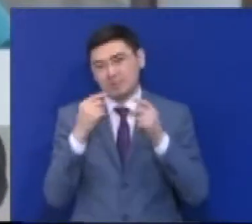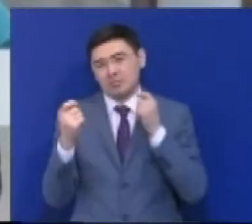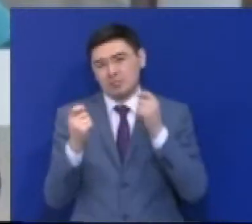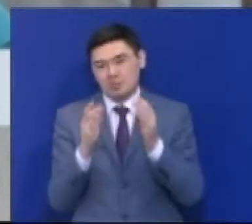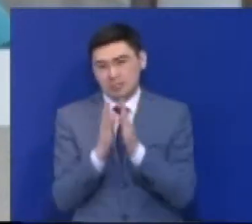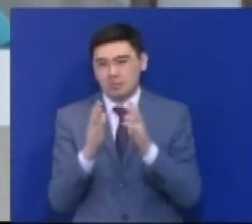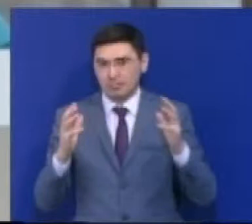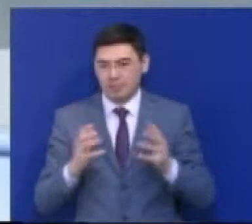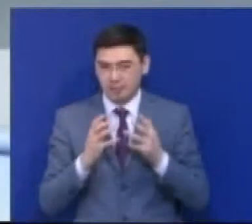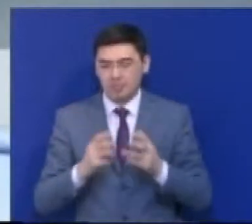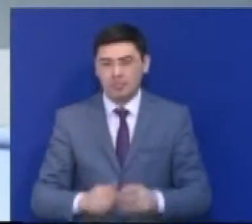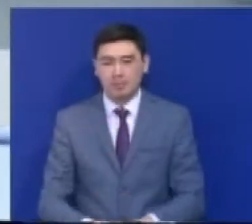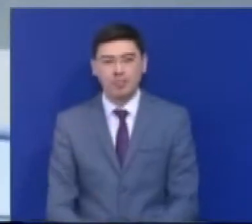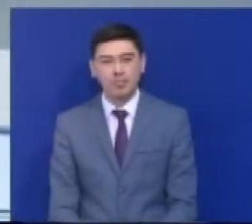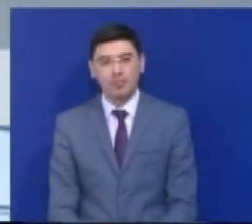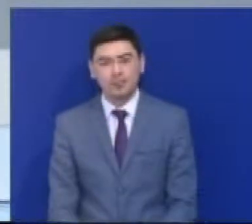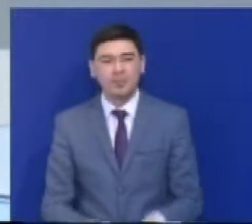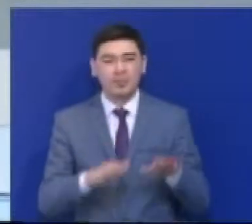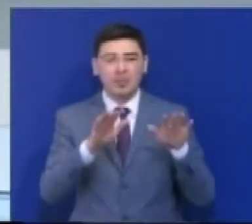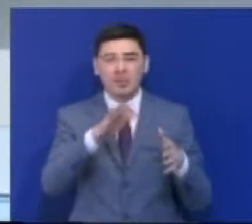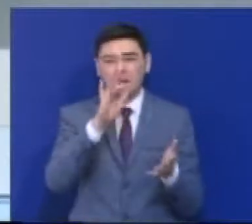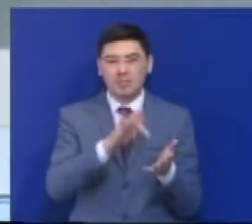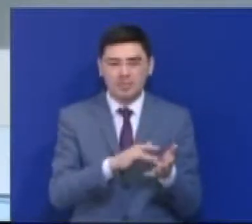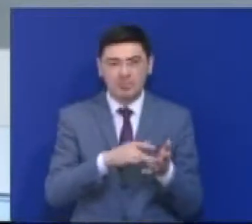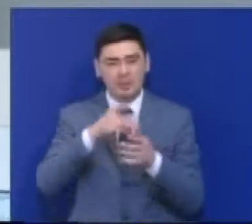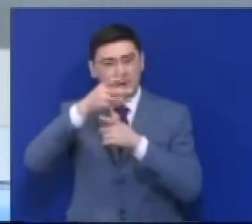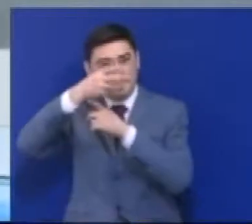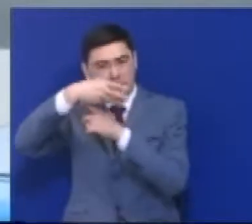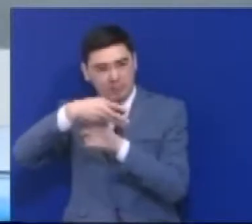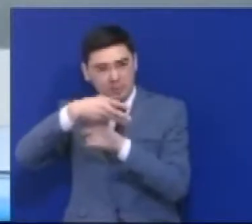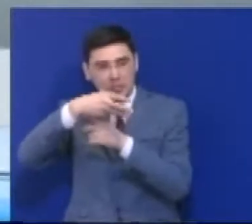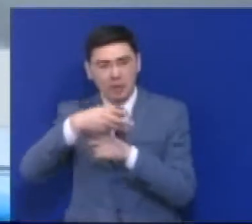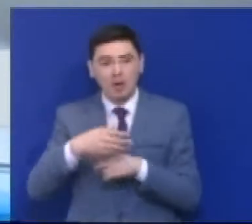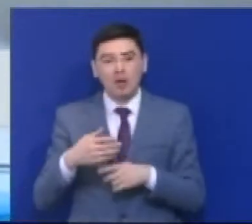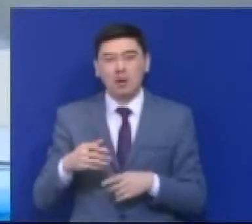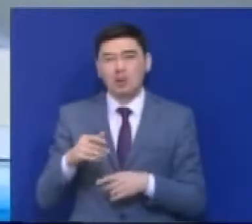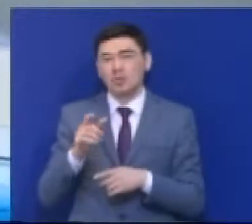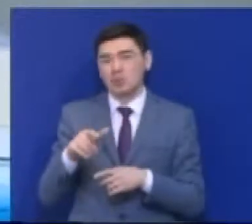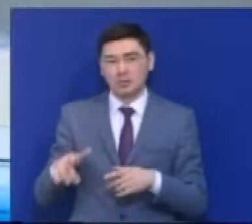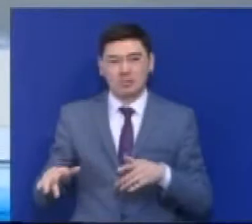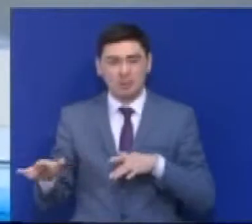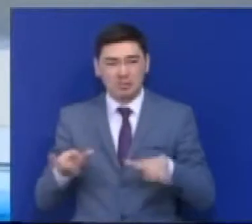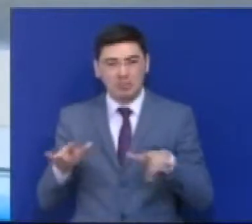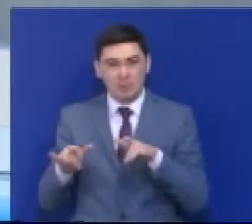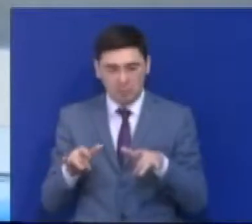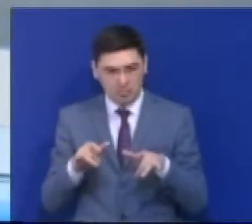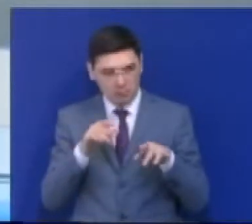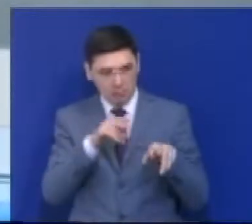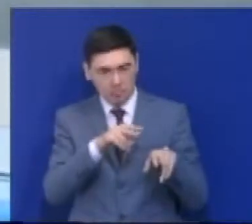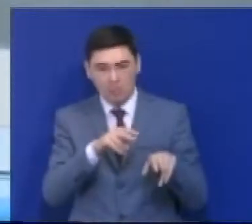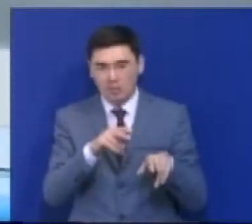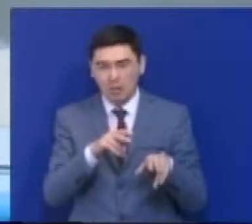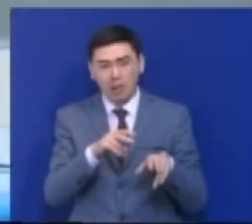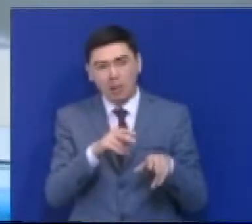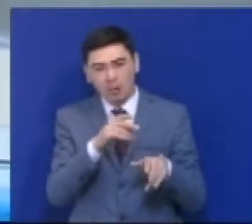ұрлық әрекеті де тыйылады. Сауда орталықтарындағы бейне камералар арқылы қалта ұрыларының әрекеттерін бақылауға болады.